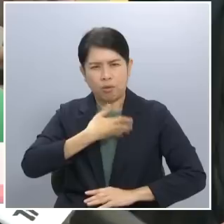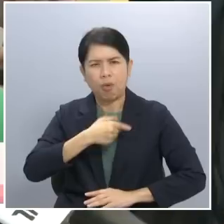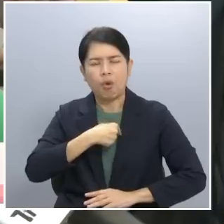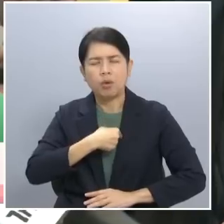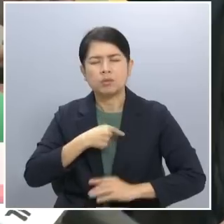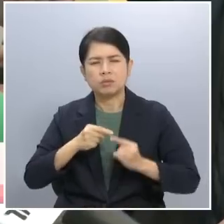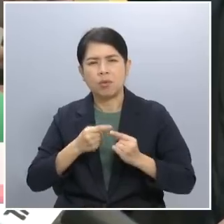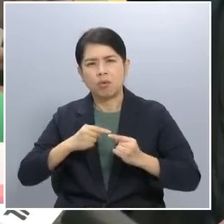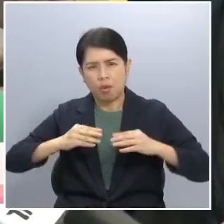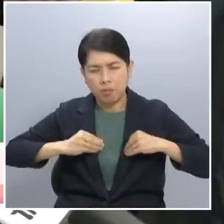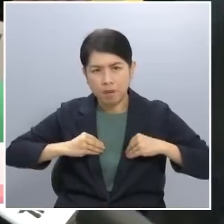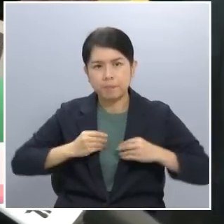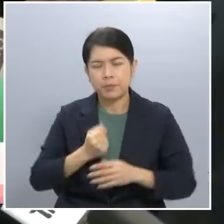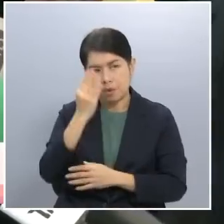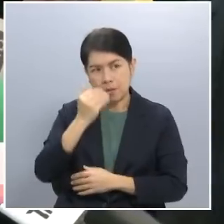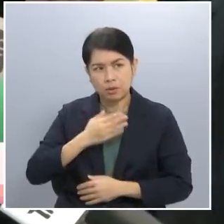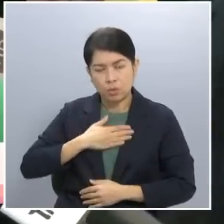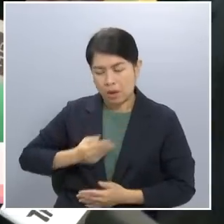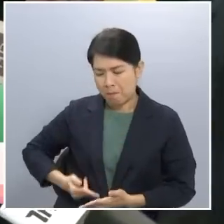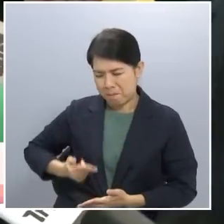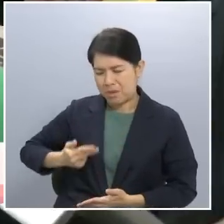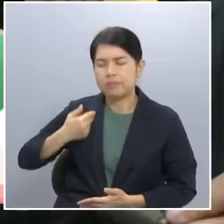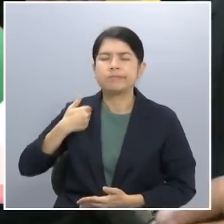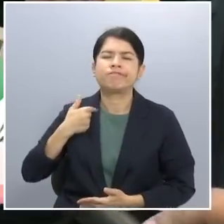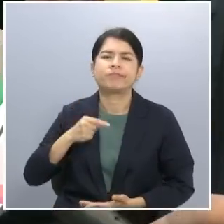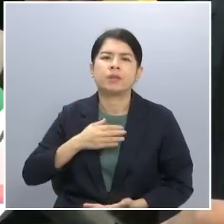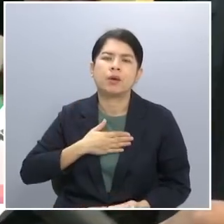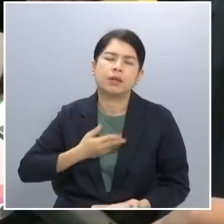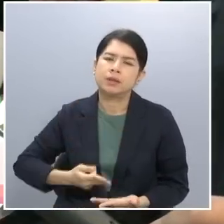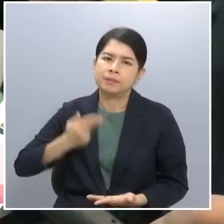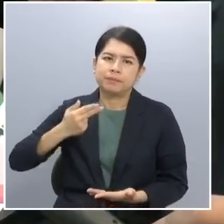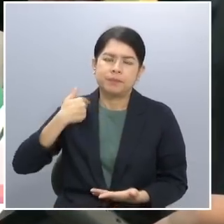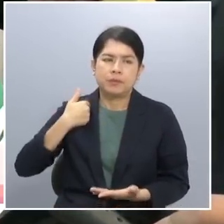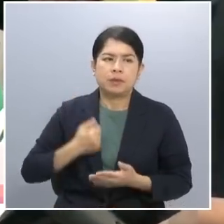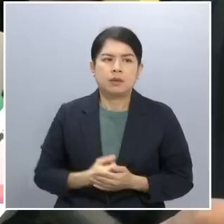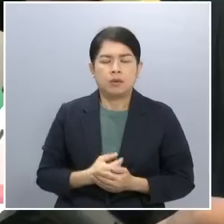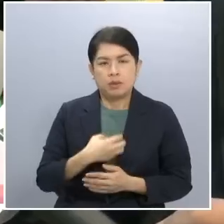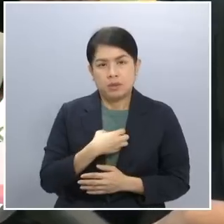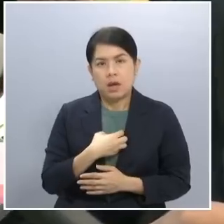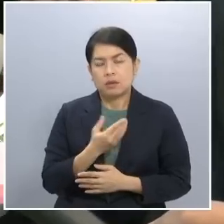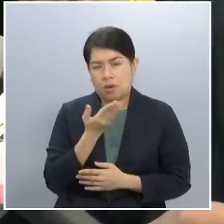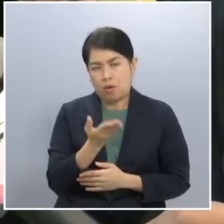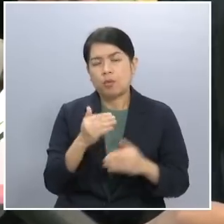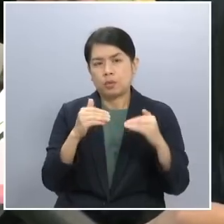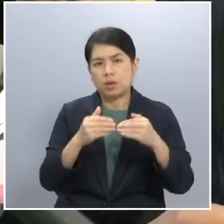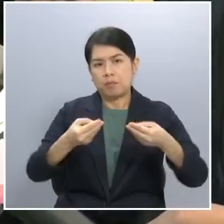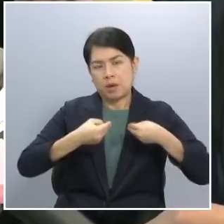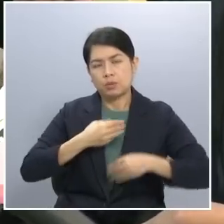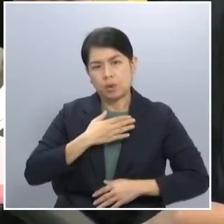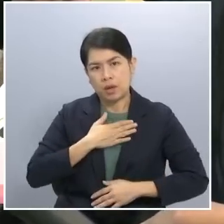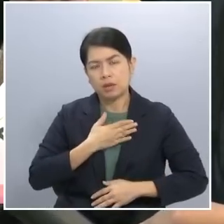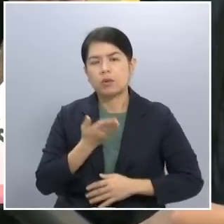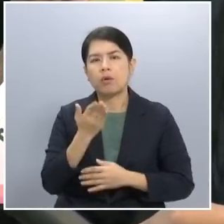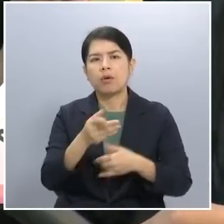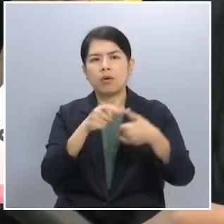ไปแล้วยิ่งคนมีอาวุธปืนมาเจอแบบนี้ยังไงก็ต้องจับปืนขึ้นมาก็อยากจะเรียกร้องความเป็นธรรมด้วยขอให้คุณกันจอม